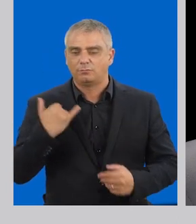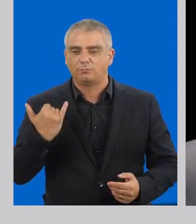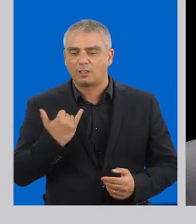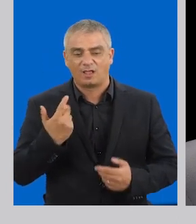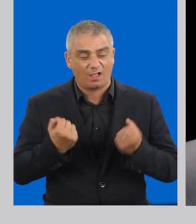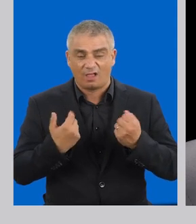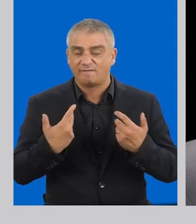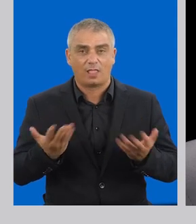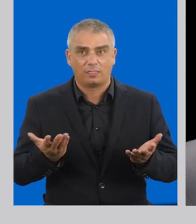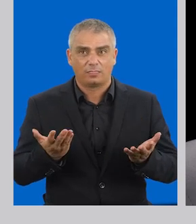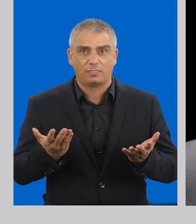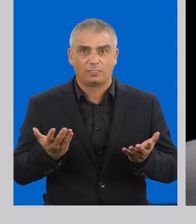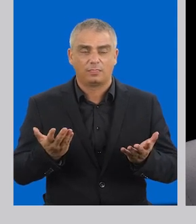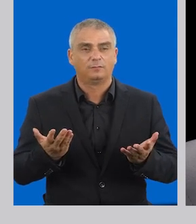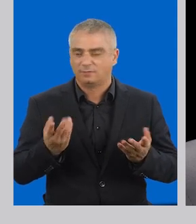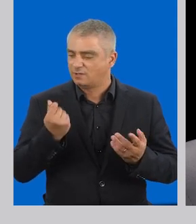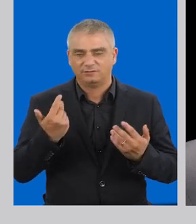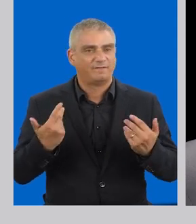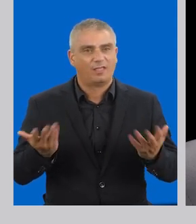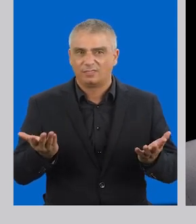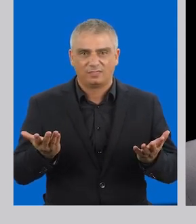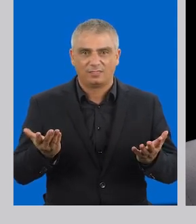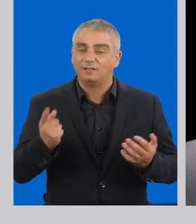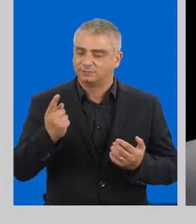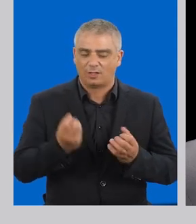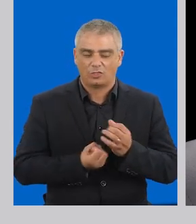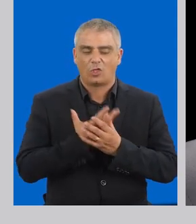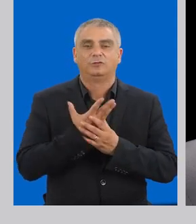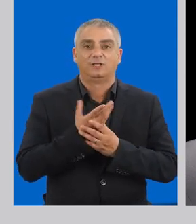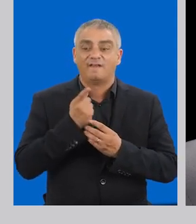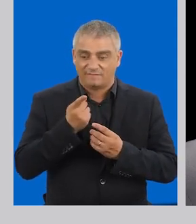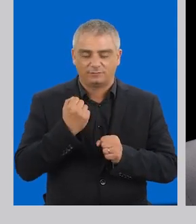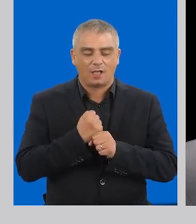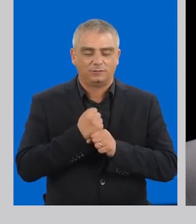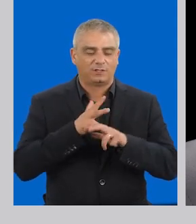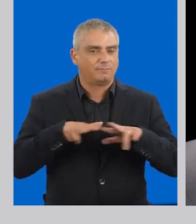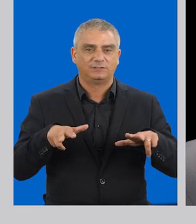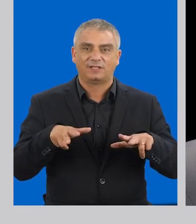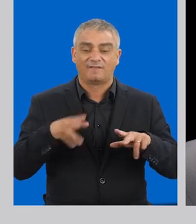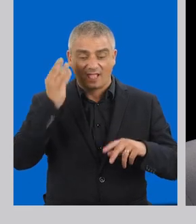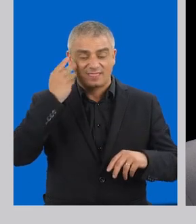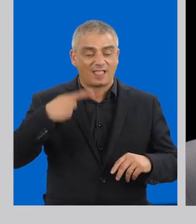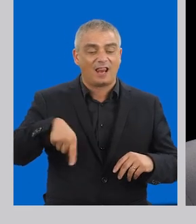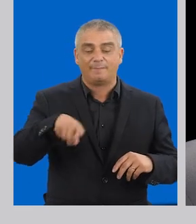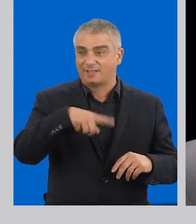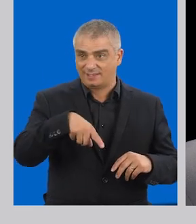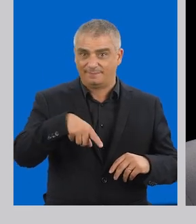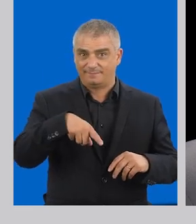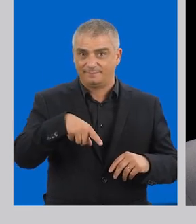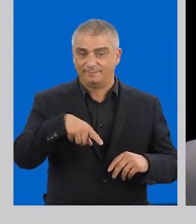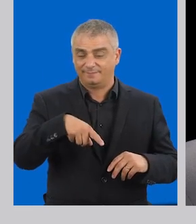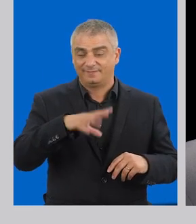בדרך כלל למי שאיין רכב גם אין כסף וזה נוצר וזה יצר מצב שבו התלמידים